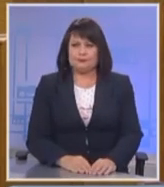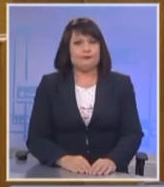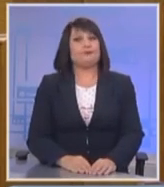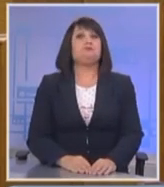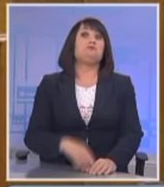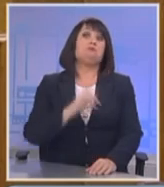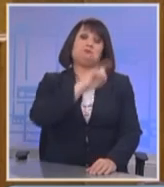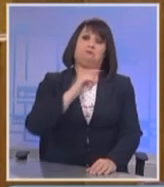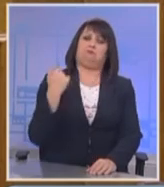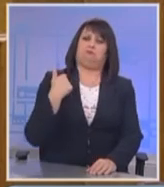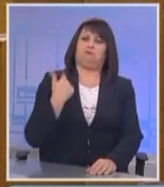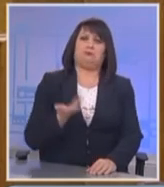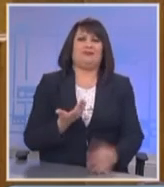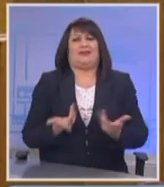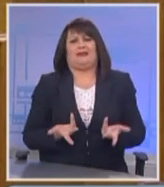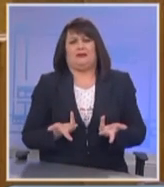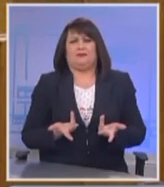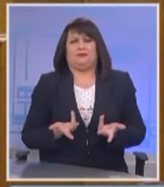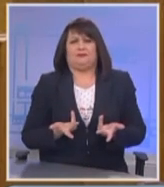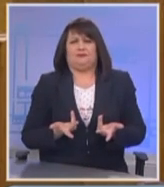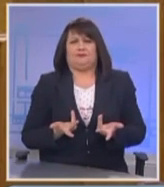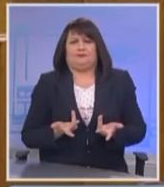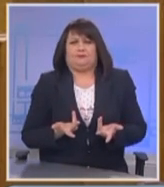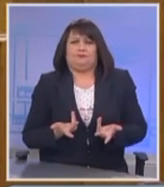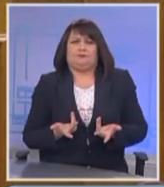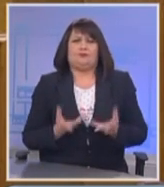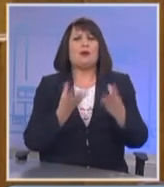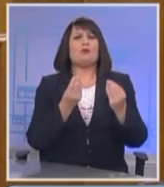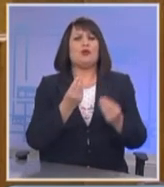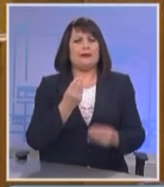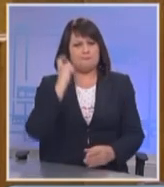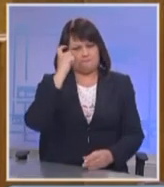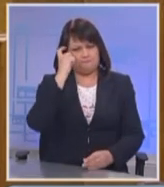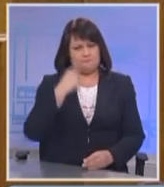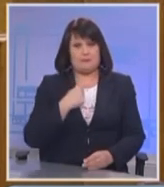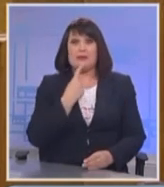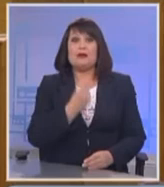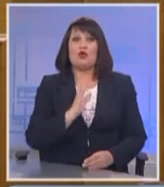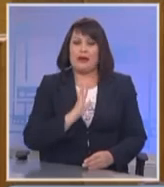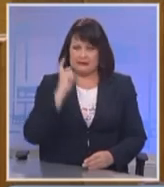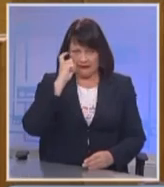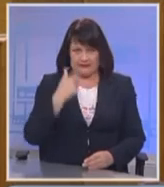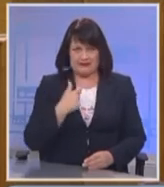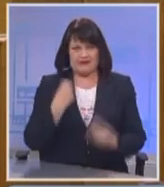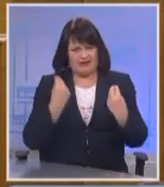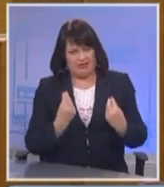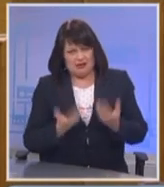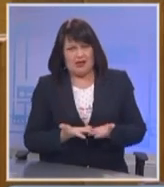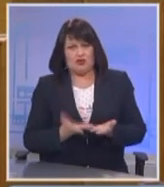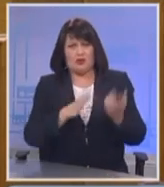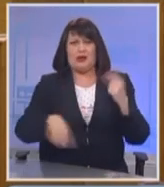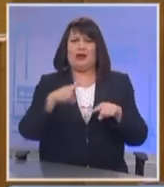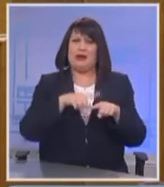κάποιος να θέσει καλά, και πολλοί ήδη θα το έχετε θέσει μέσα σας χωρίς να το λέτε, είναι δυνατόν στη σημερινή